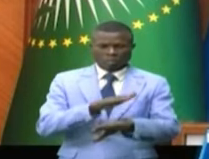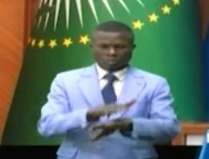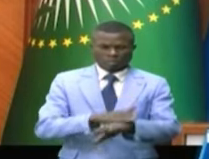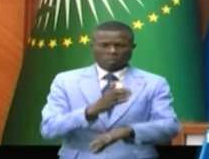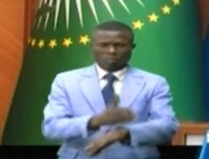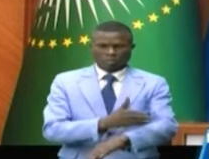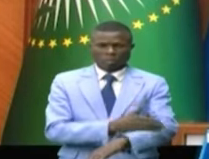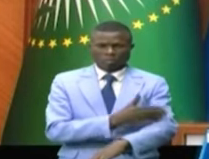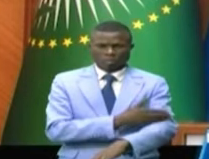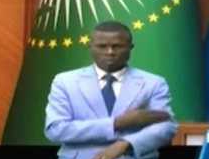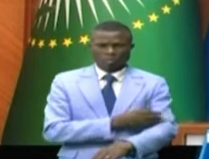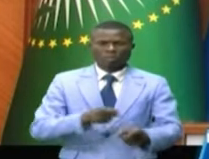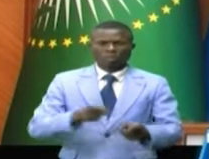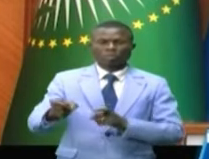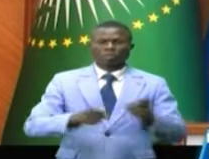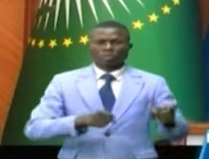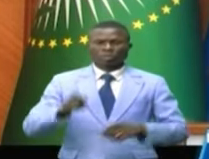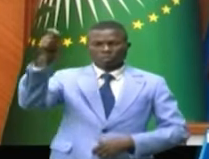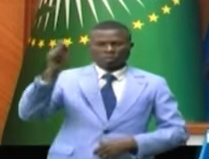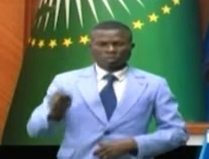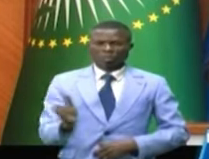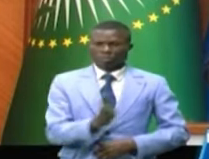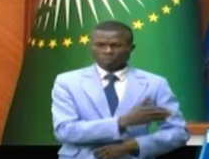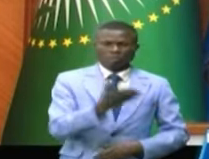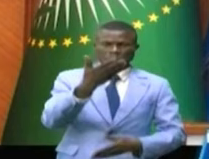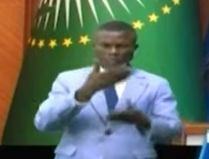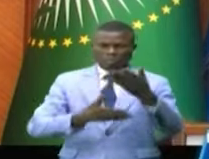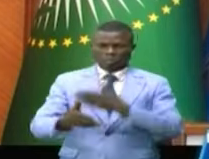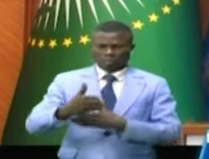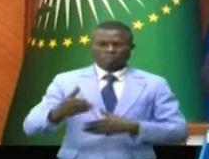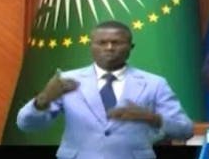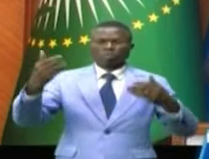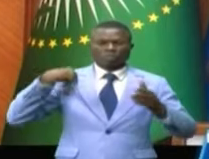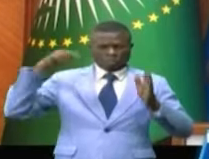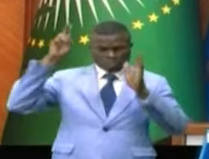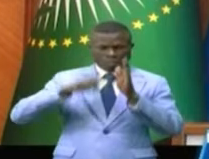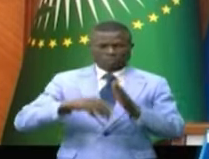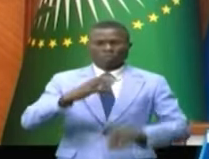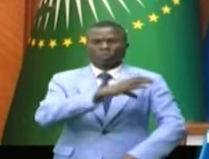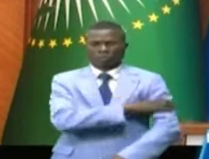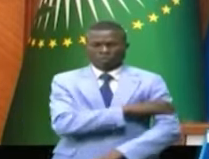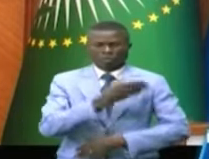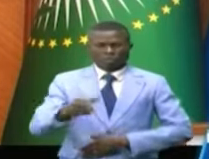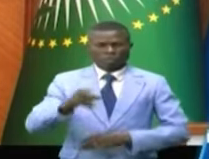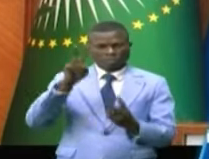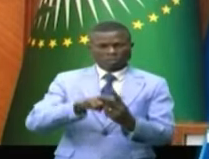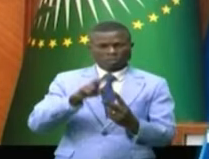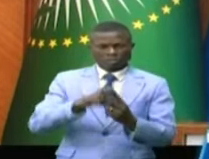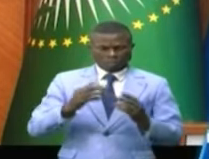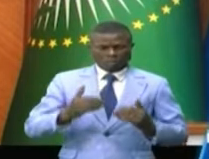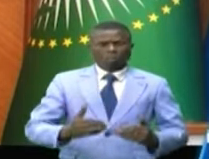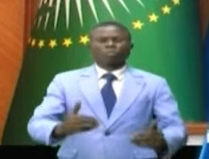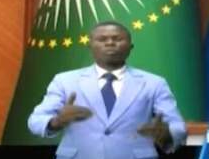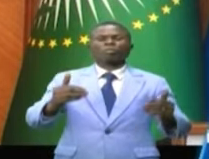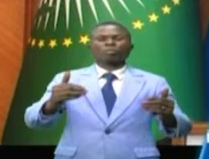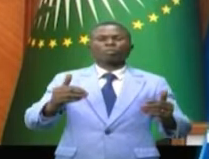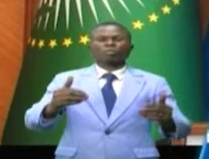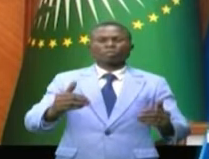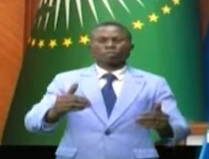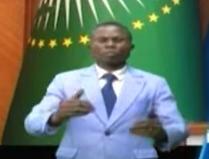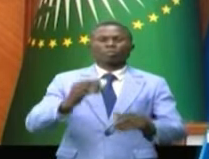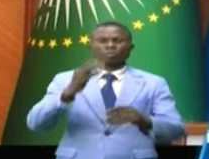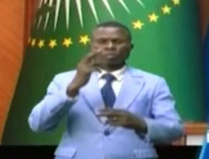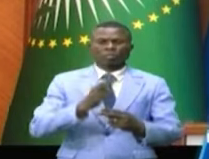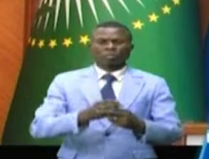graduel du régime de restriction de l'état de siège avec les meilleures garanties de poursuite du maintien